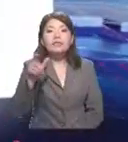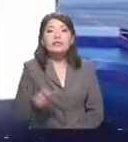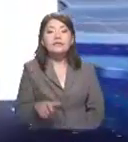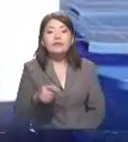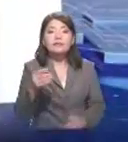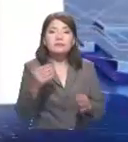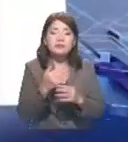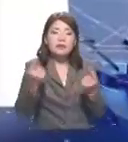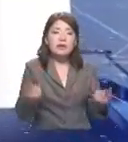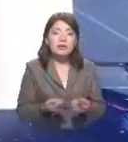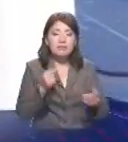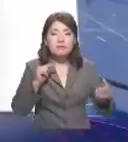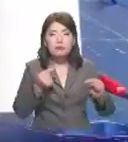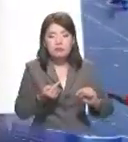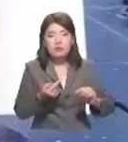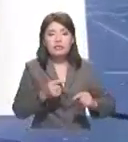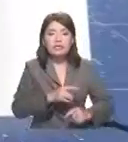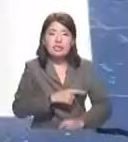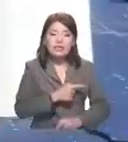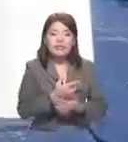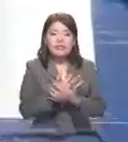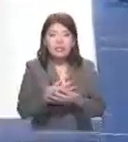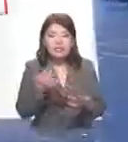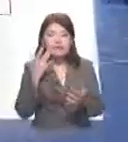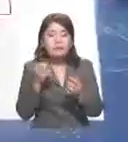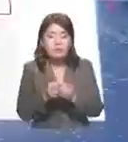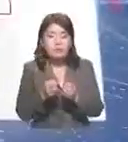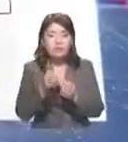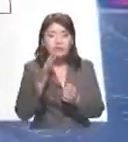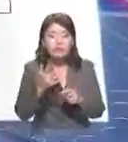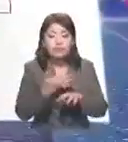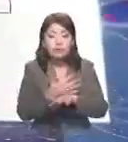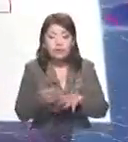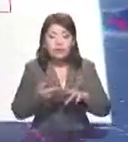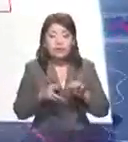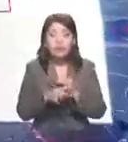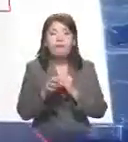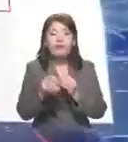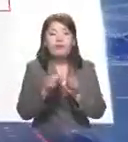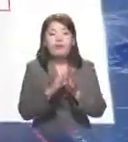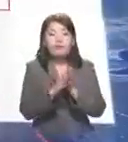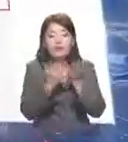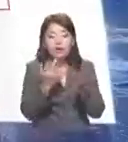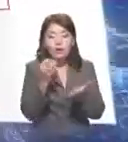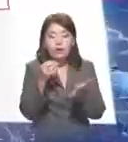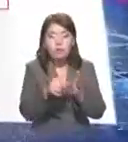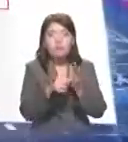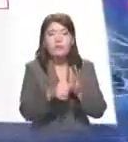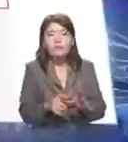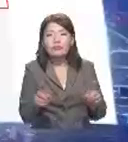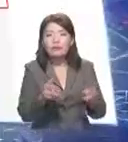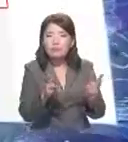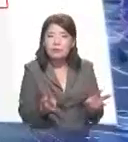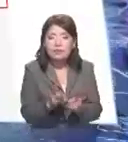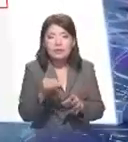природа противоречива, провокации и ненависть будут существовать всегда. Недавние акции по сожжению священного Корана в ряде стран Северной Европы